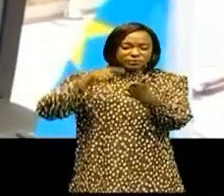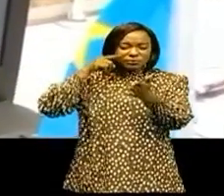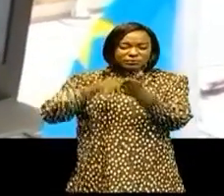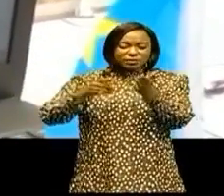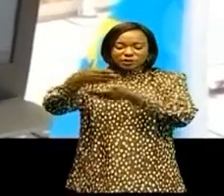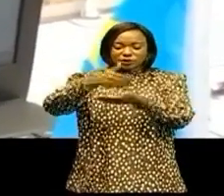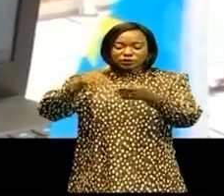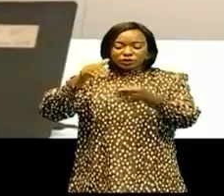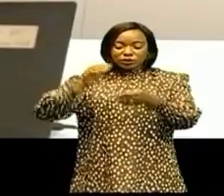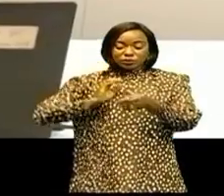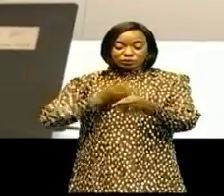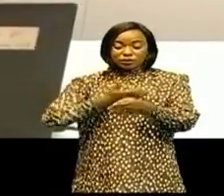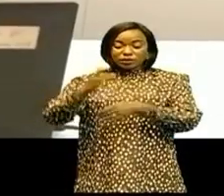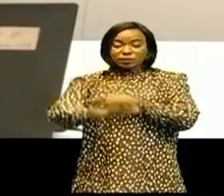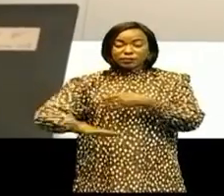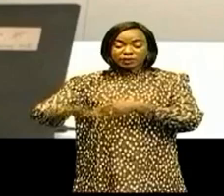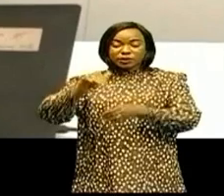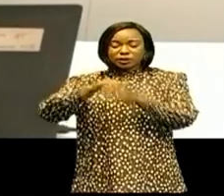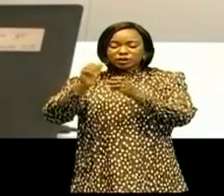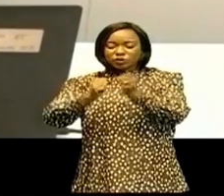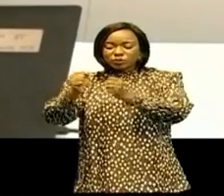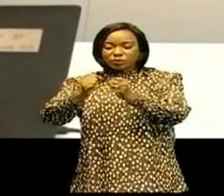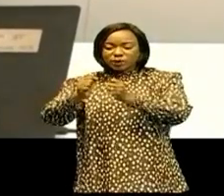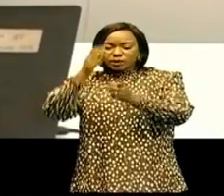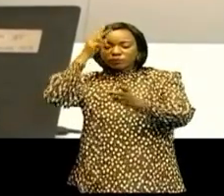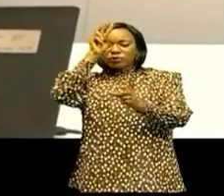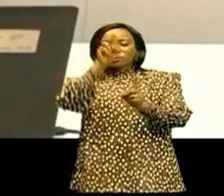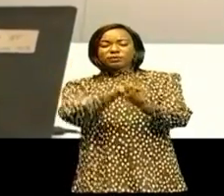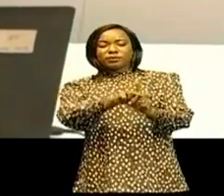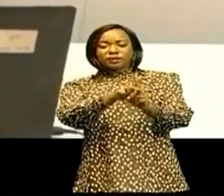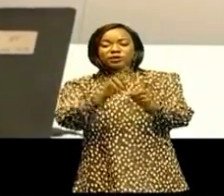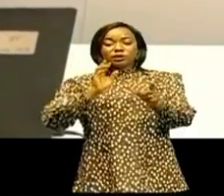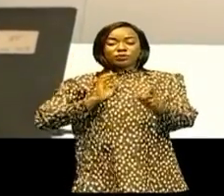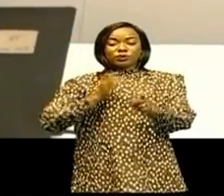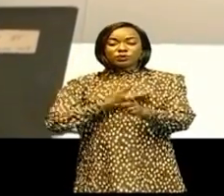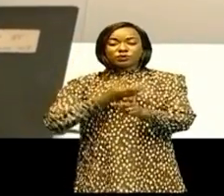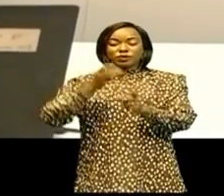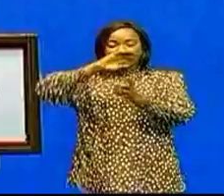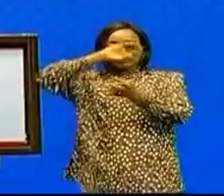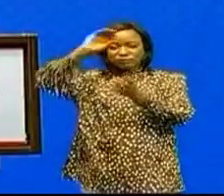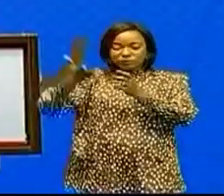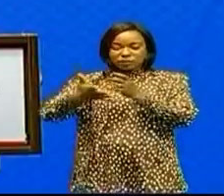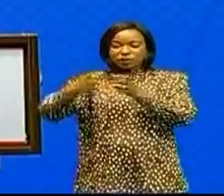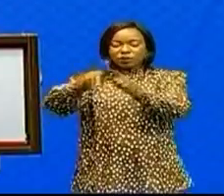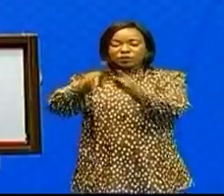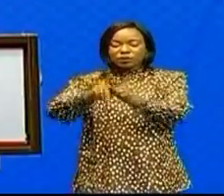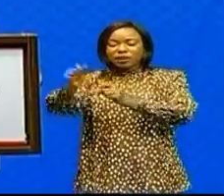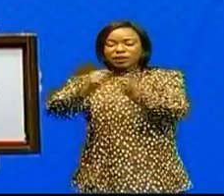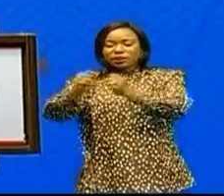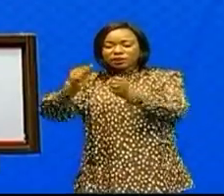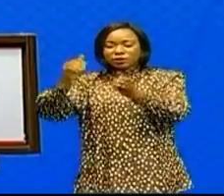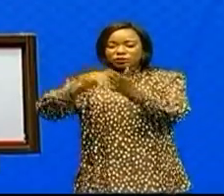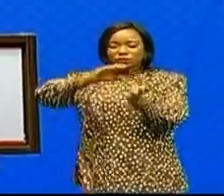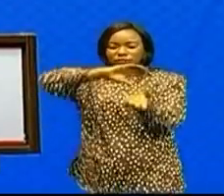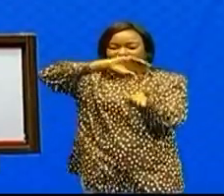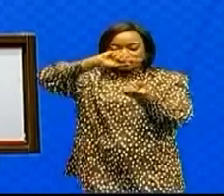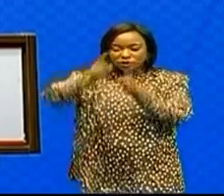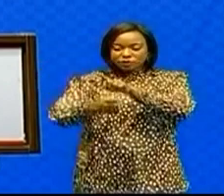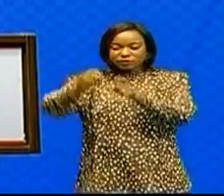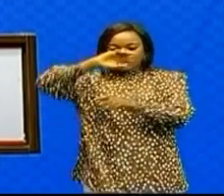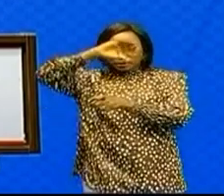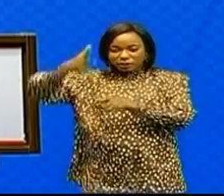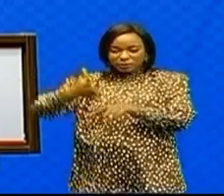notre pays dans les combats pour la préservation de notre écosystème et la lutte contre les changements